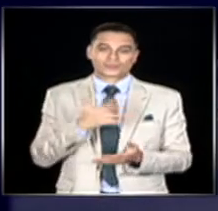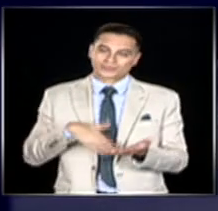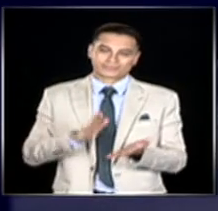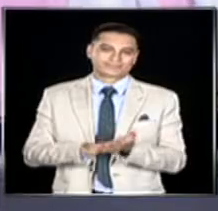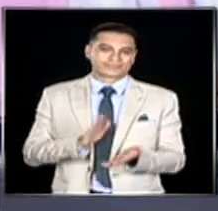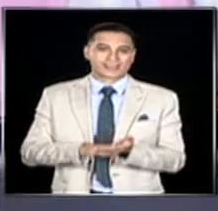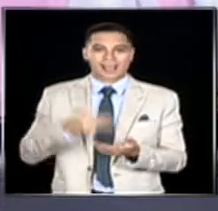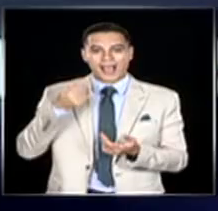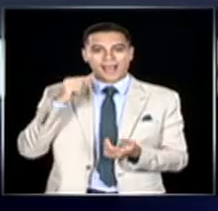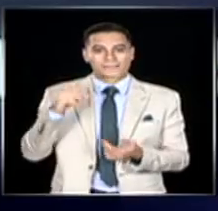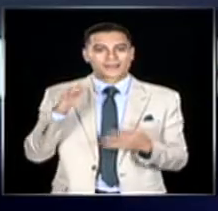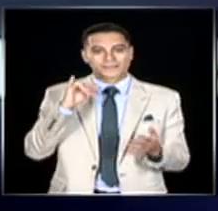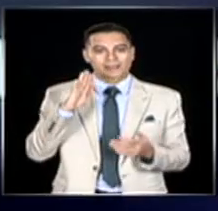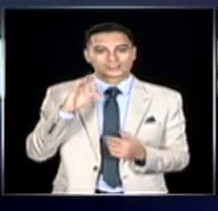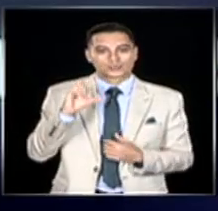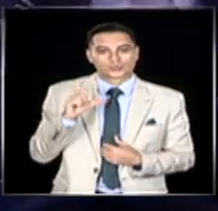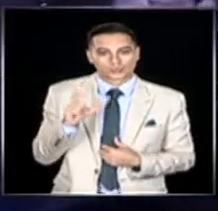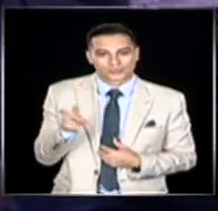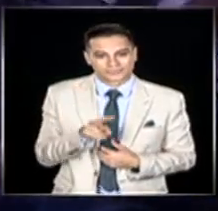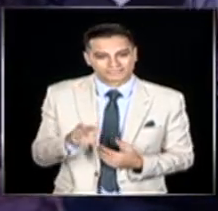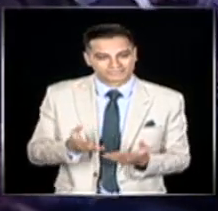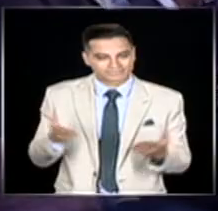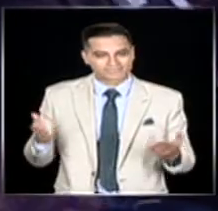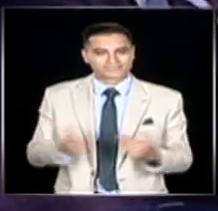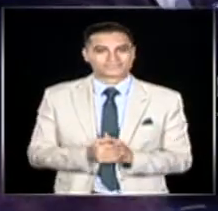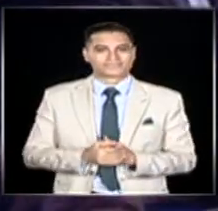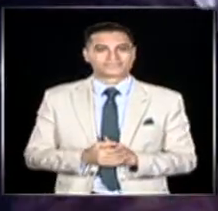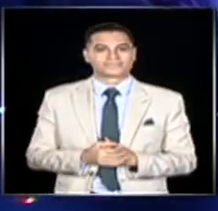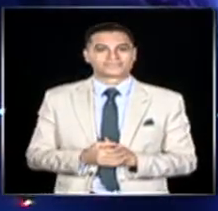نحيي أحمد وميسون، ميسون وأحمد.